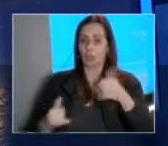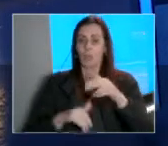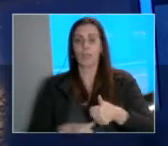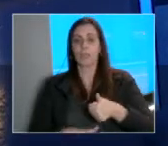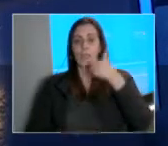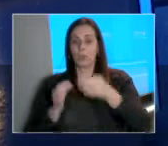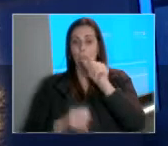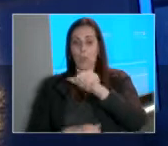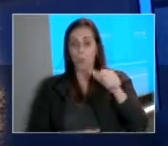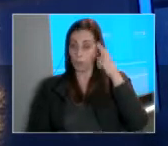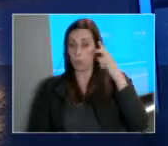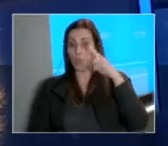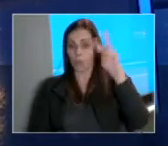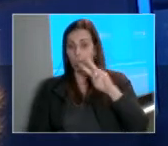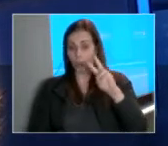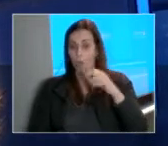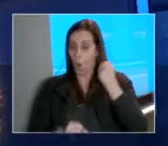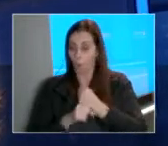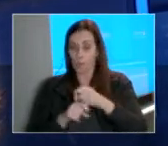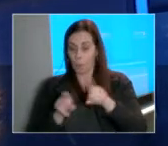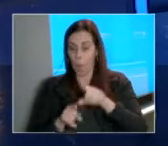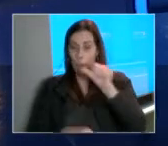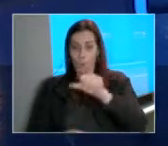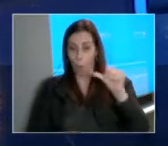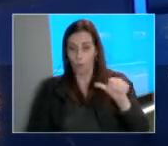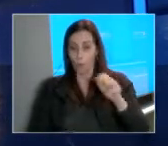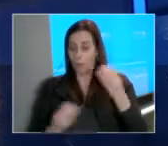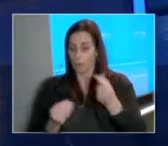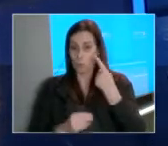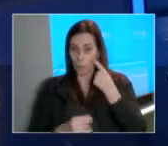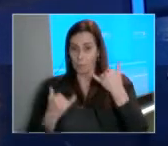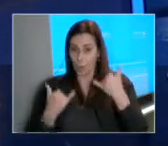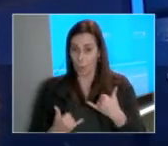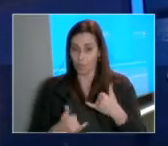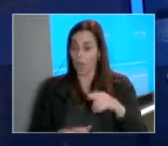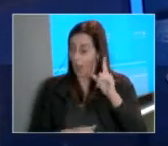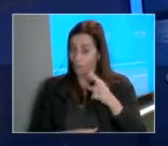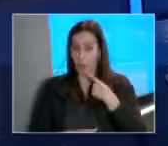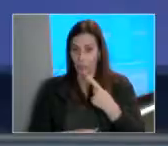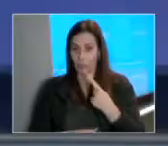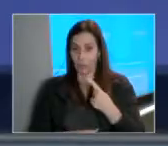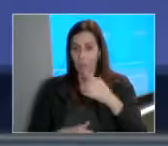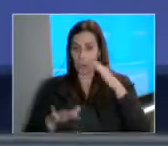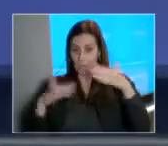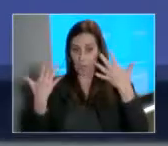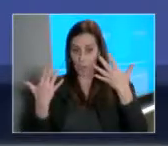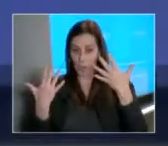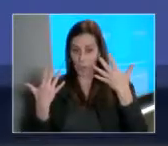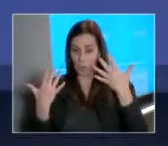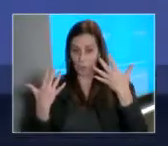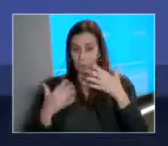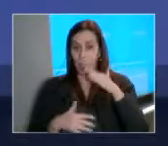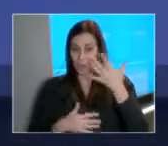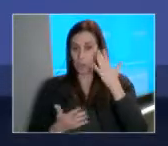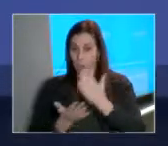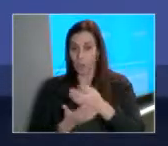אמיר אוחנה. אני לא יודעת אם הילד שקד הייתה מתנהלת כמו אמיר אוחנה, איך הדברים היו נראים היום. אבל להגיד שעשר שנים...